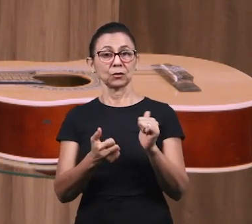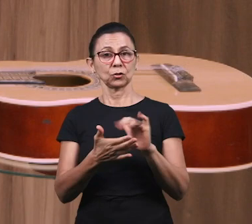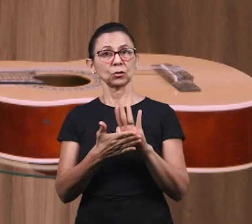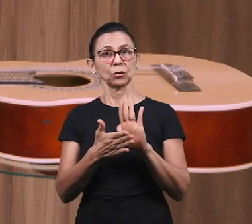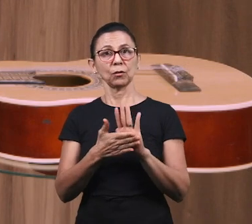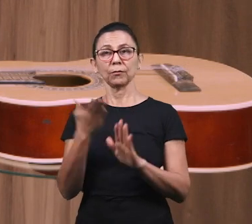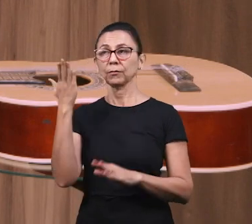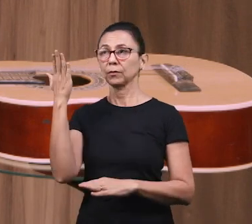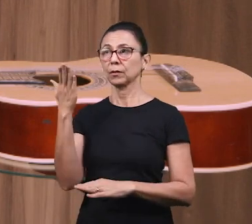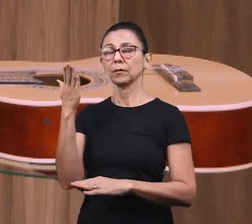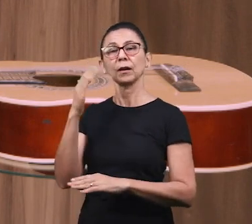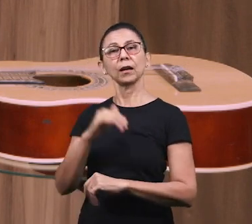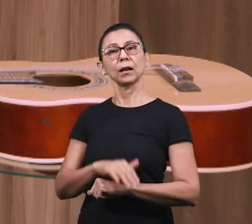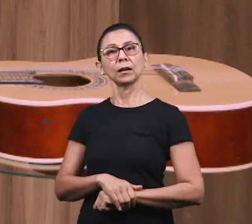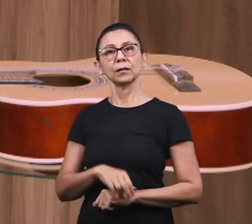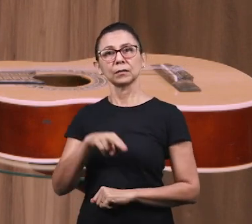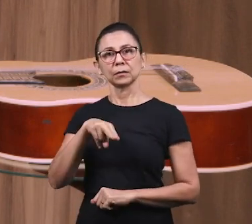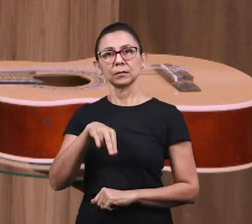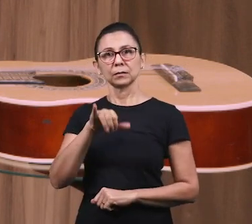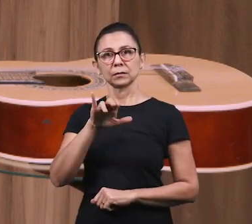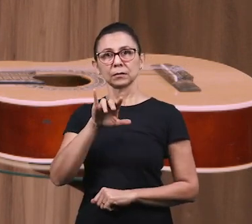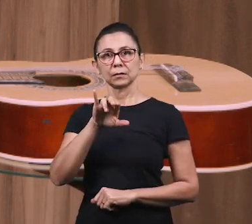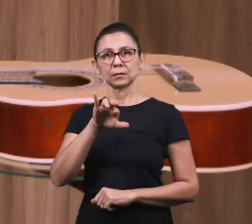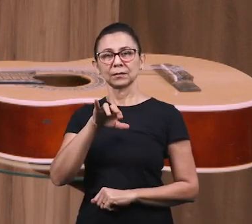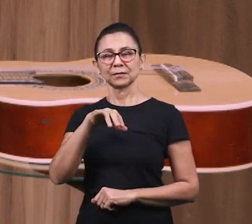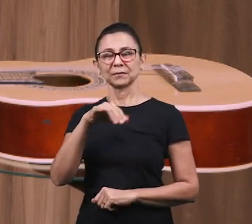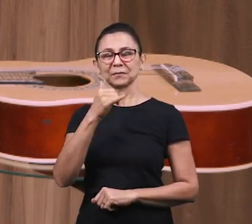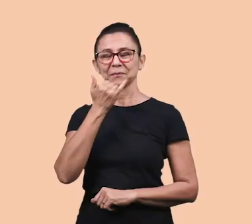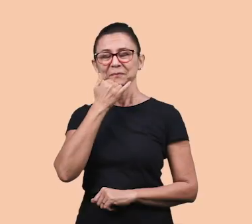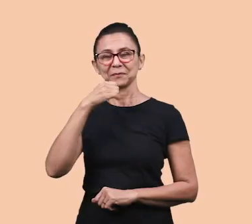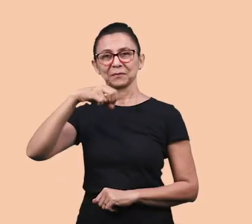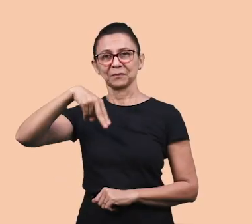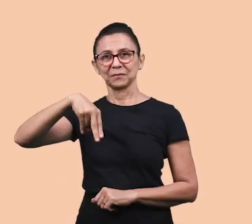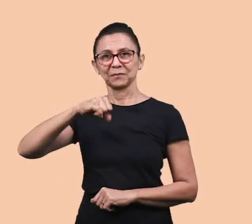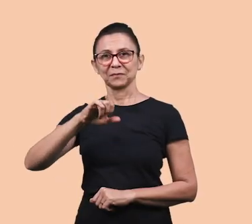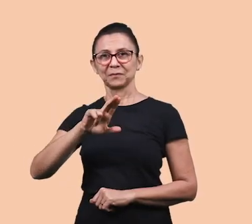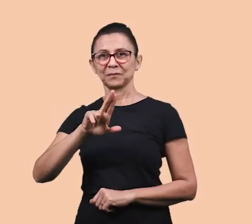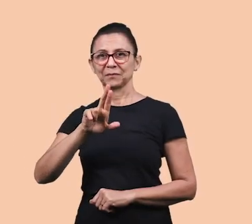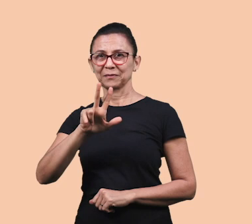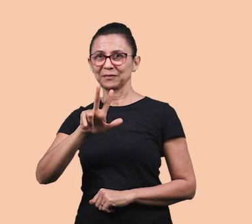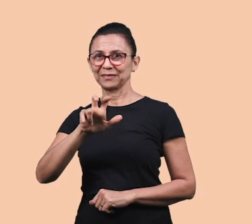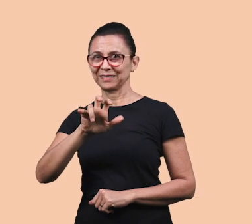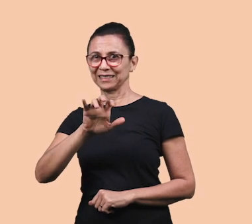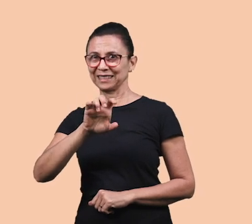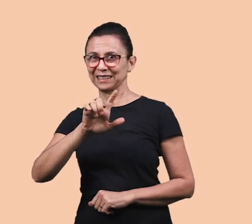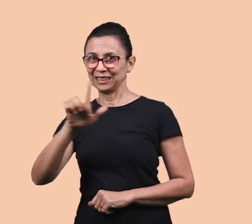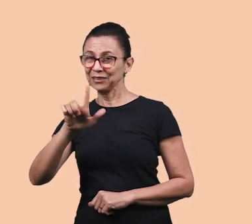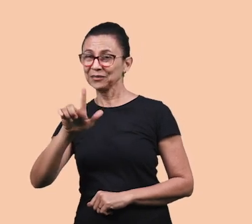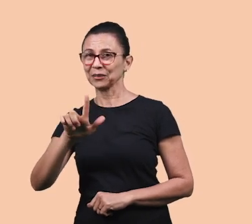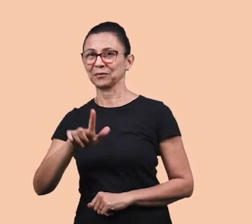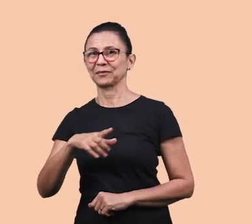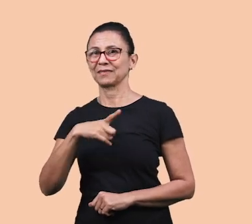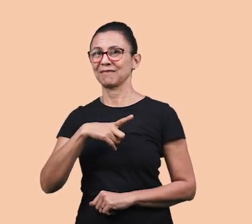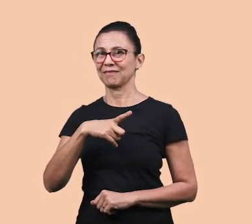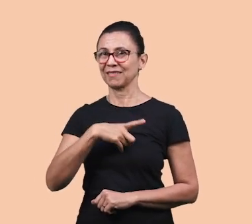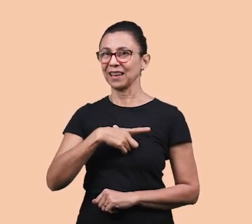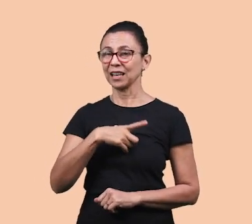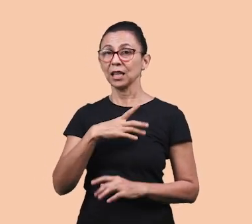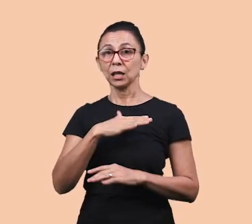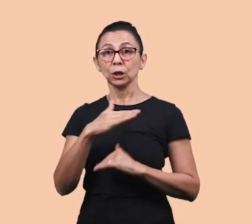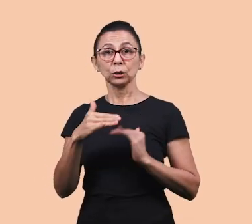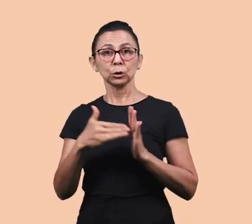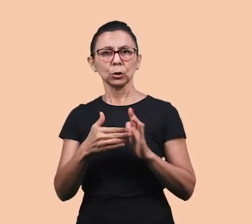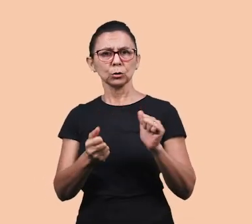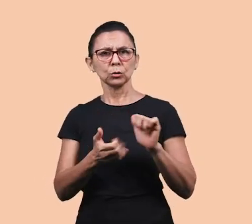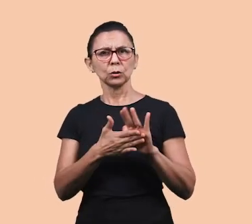Celle-là, c'est le cahier de niveau 1. Et elle a tout le chant avec des annotations, avec